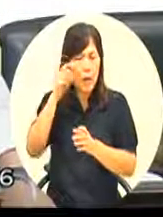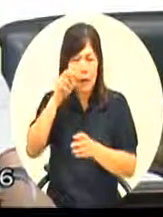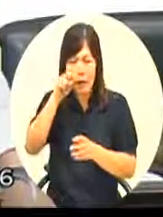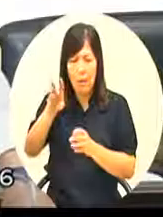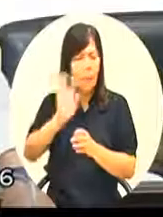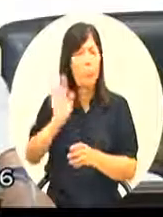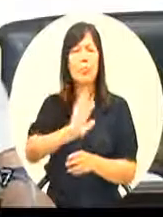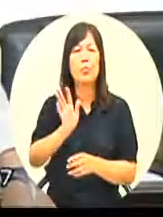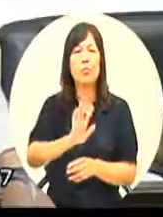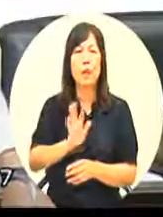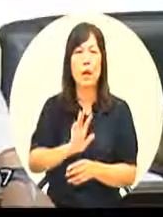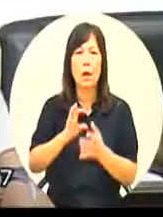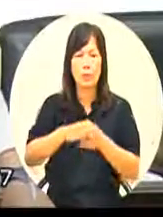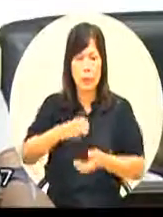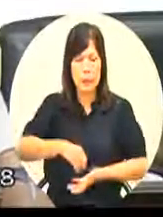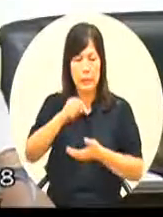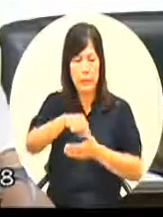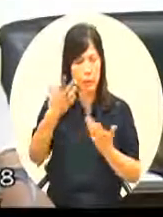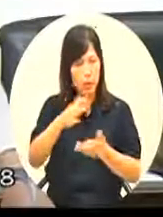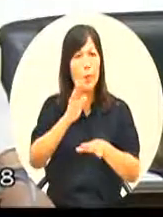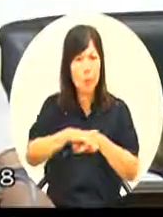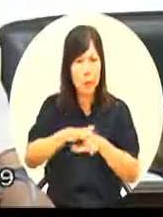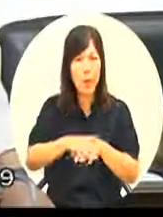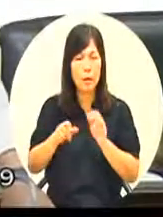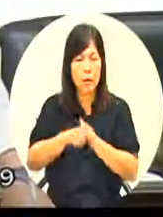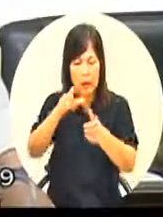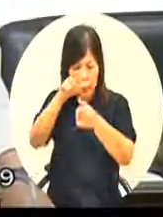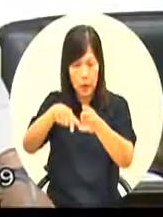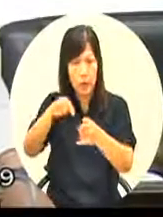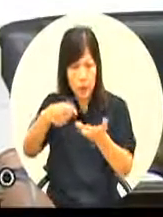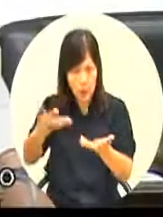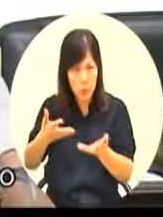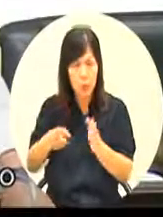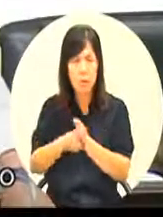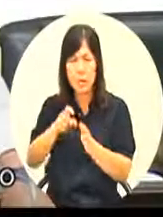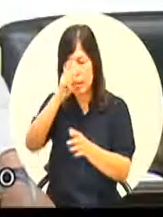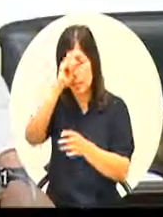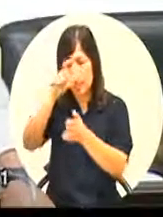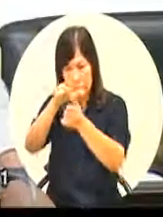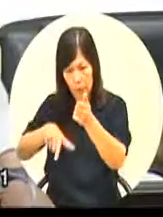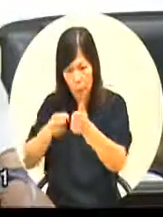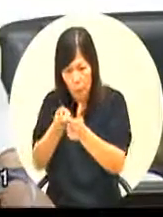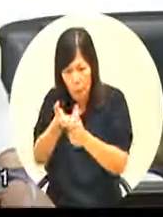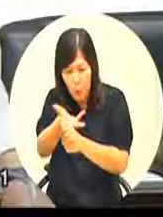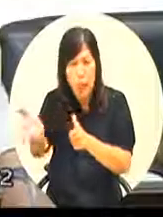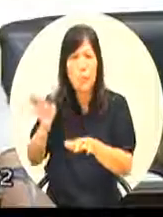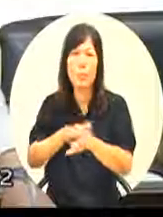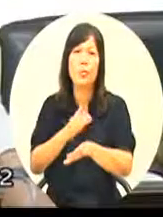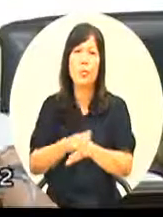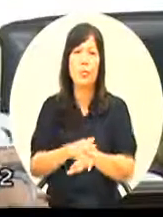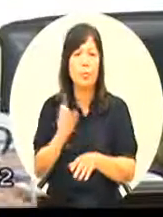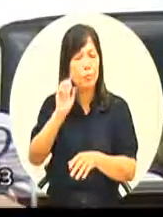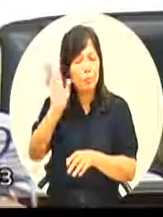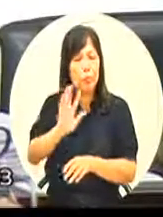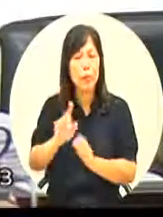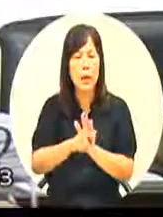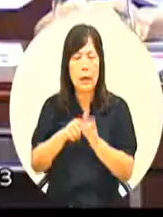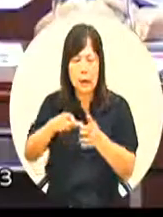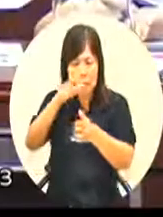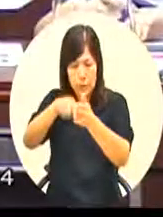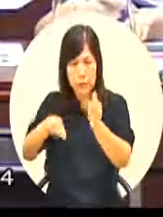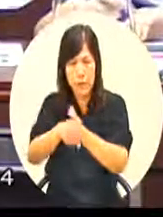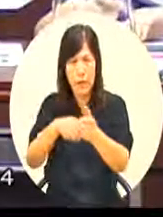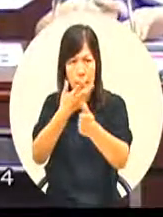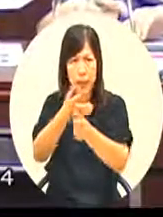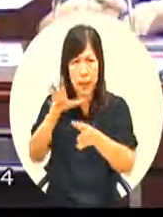的啦，所以把他提出来，虽然是个案，我们不希望说这个案会 影响到。 像这样的个案就要让这个学